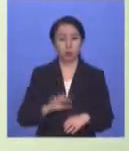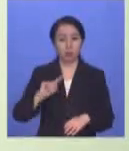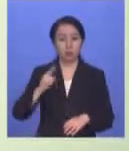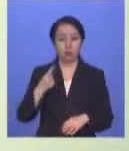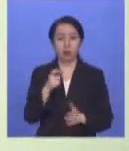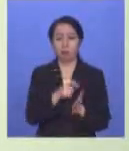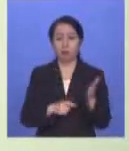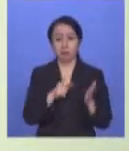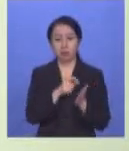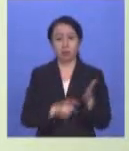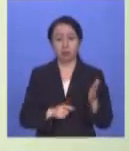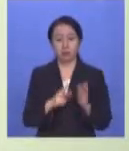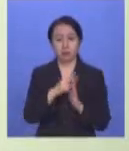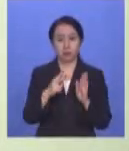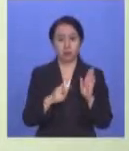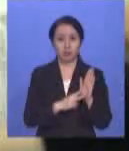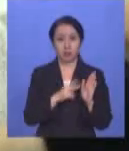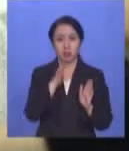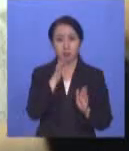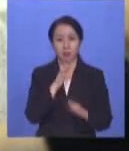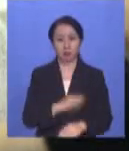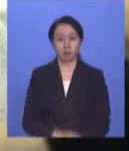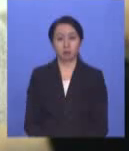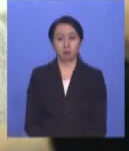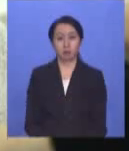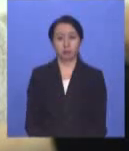первые стихи написал в 17 лет.